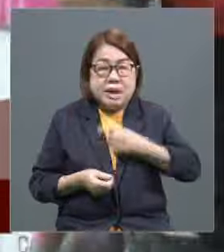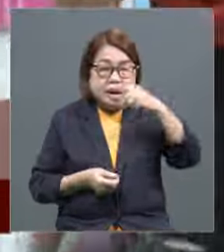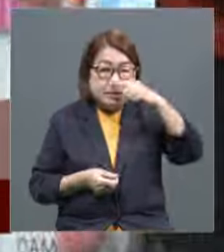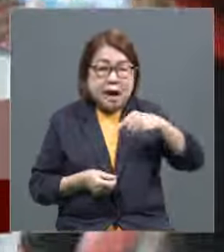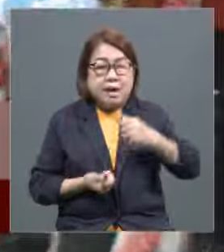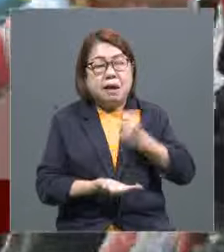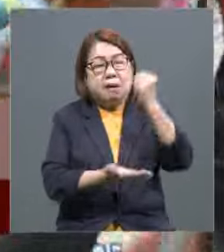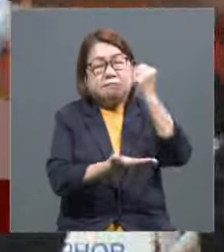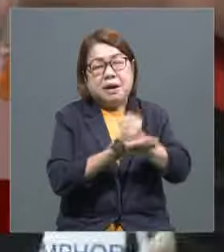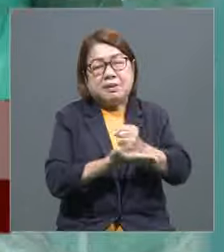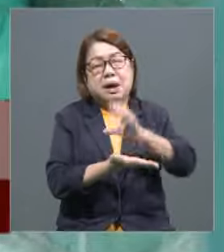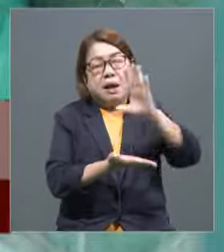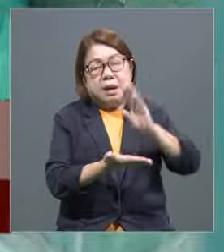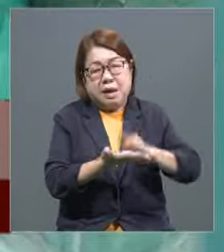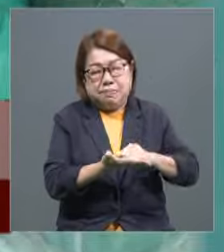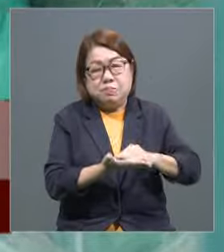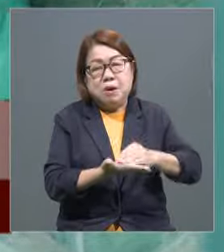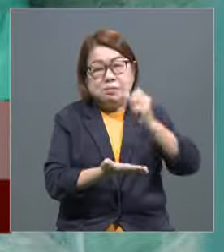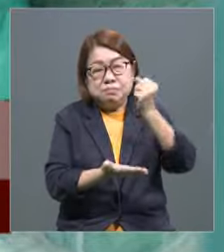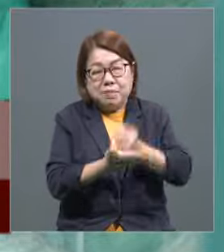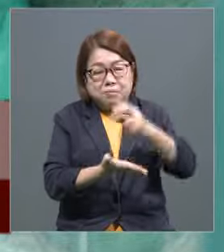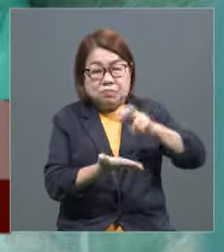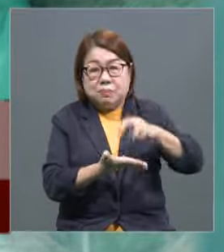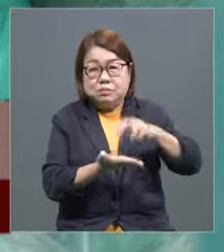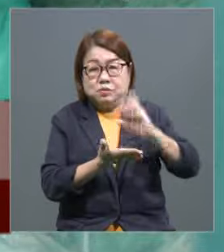ที่จับต้องไม่ได้ของมนุษยชาติค่ะ